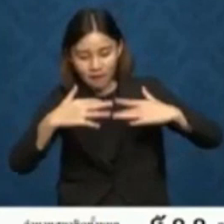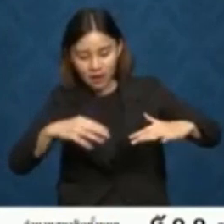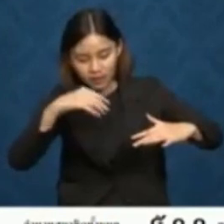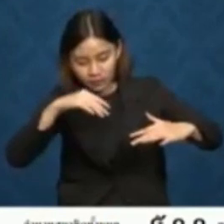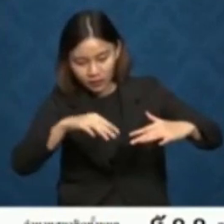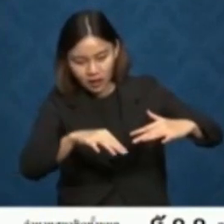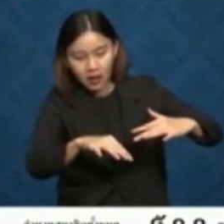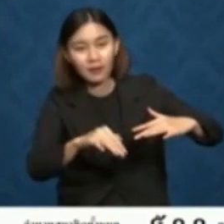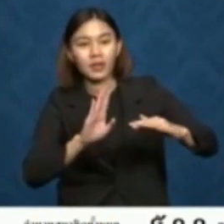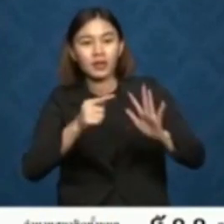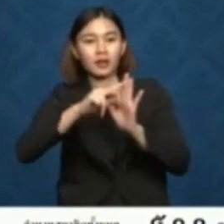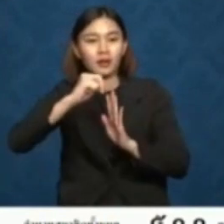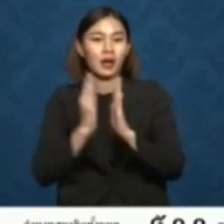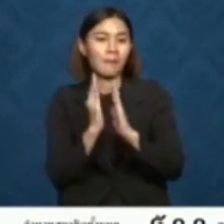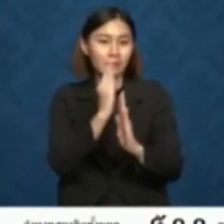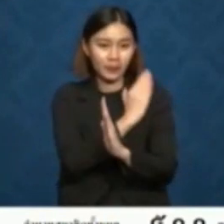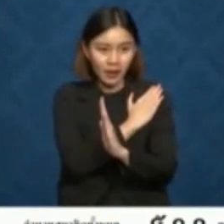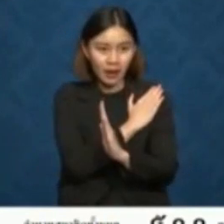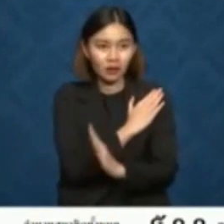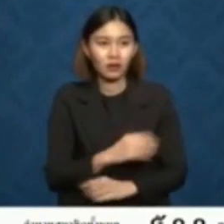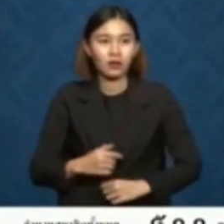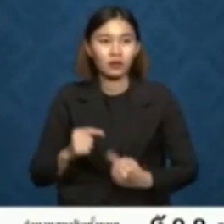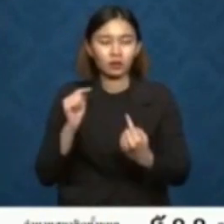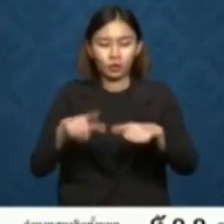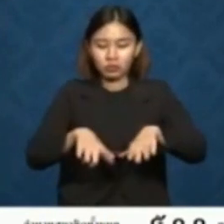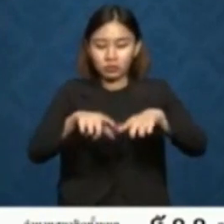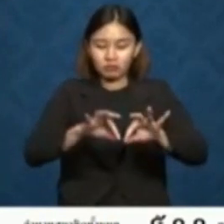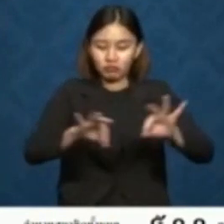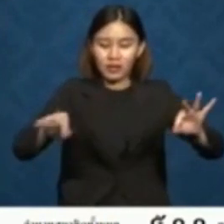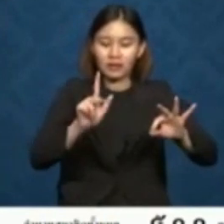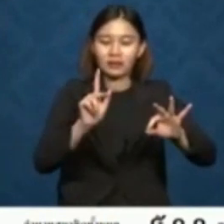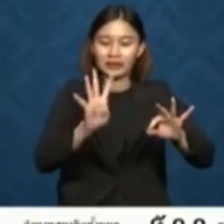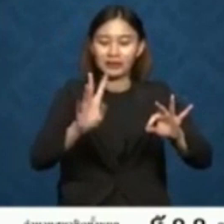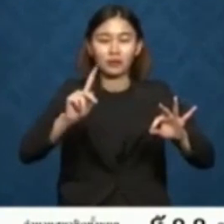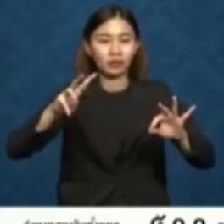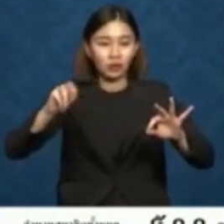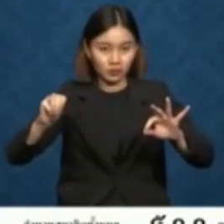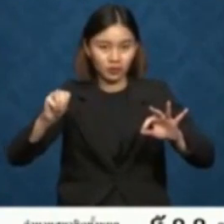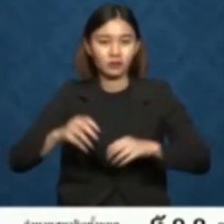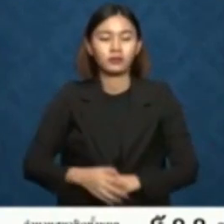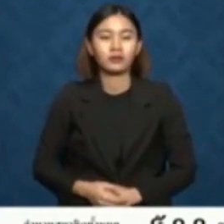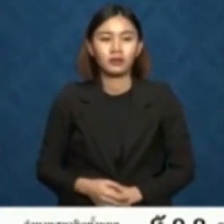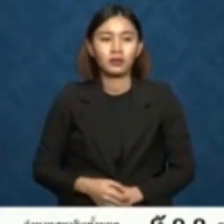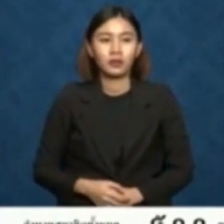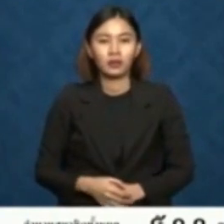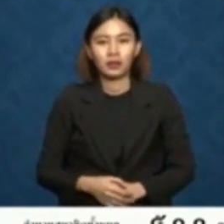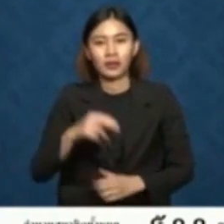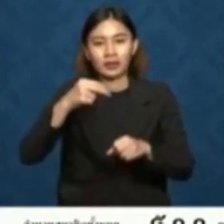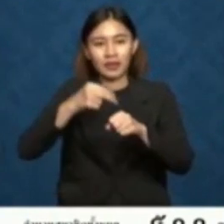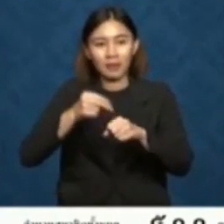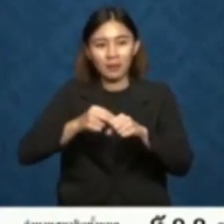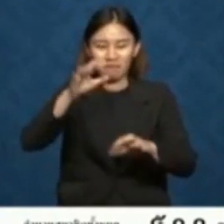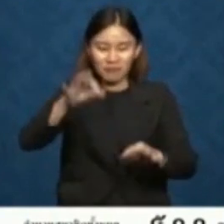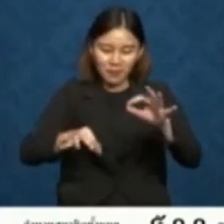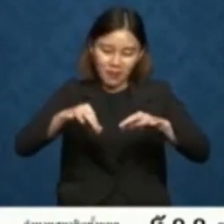ายฝั่งนะครับบางพระนะครับอ่าวอุดมนะครับกินพื้นที่ถึง4กิโลเมตร